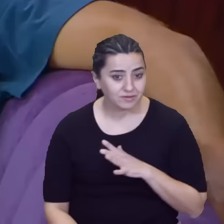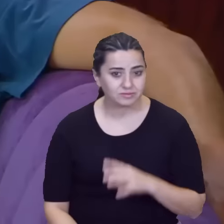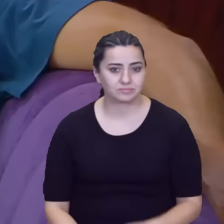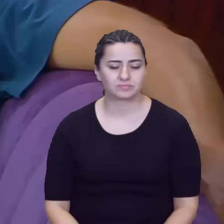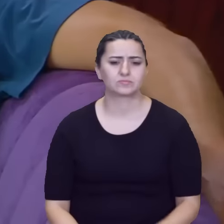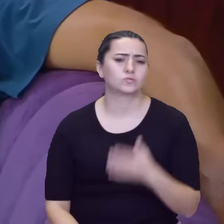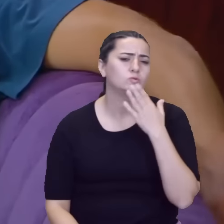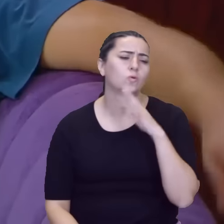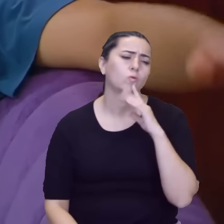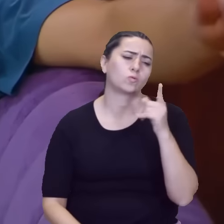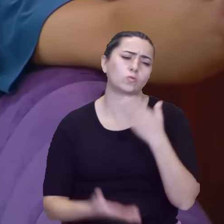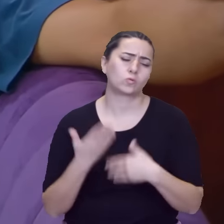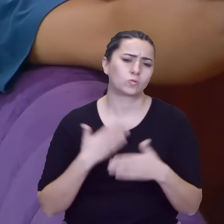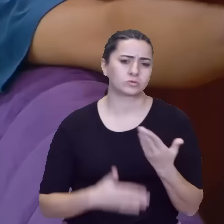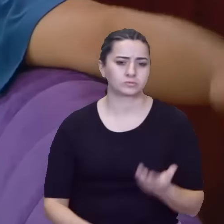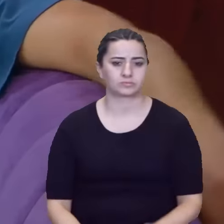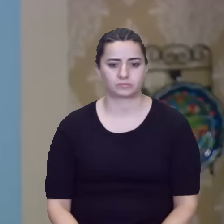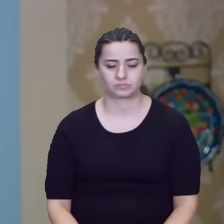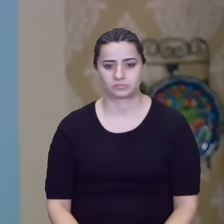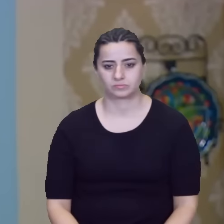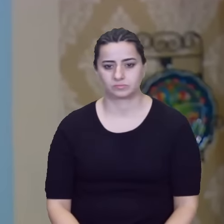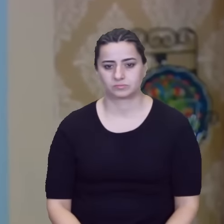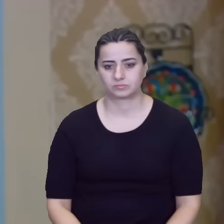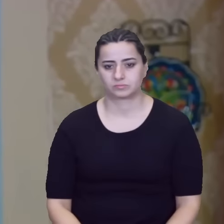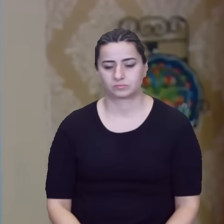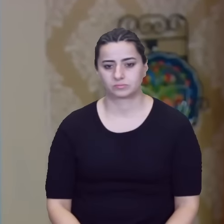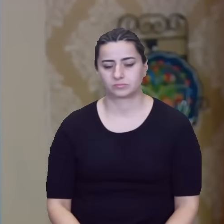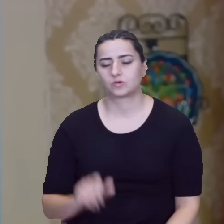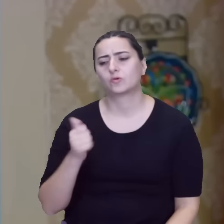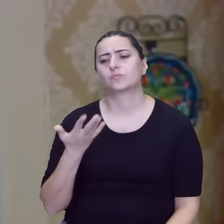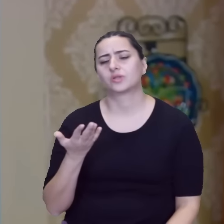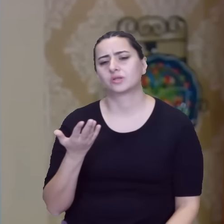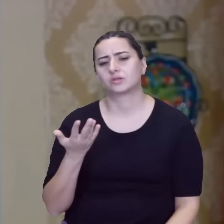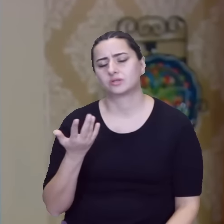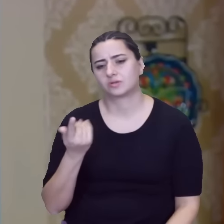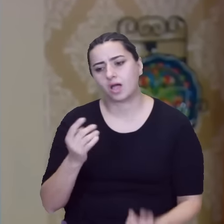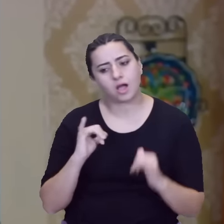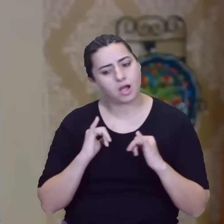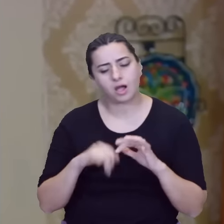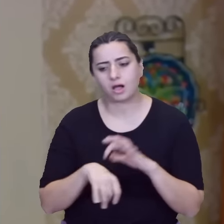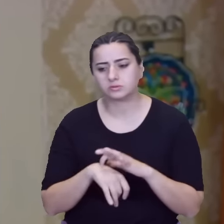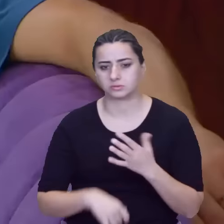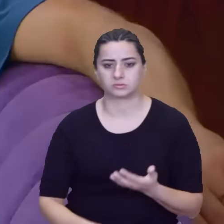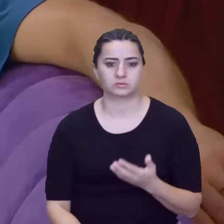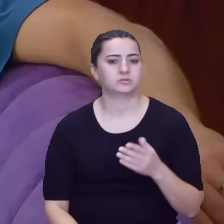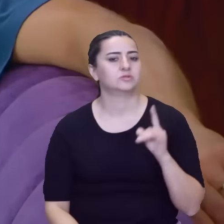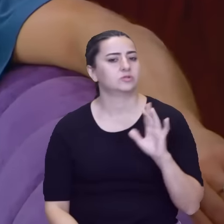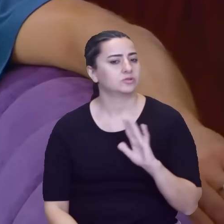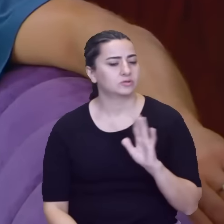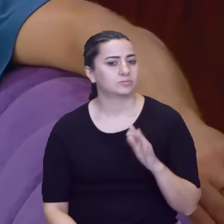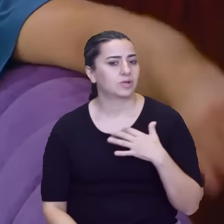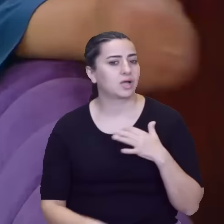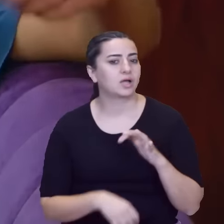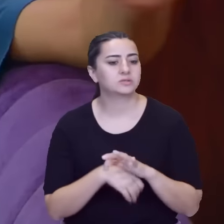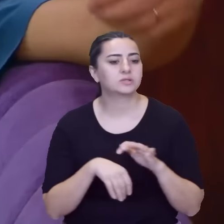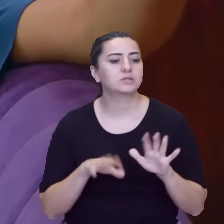istiyor muydun? Ay yok, sana da zahmet oluyor ya. Yok canım, ne olacak yani, bu kadar rahatsızlandın tabii yani sonuçta. Yok bir tanem,